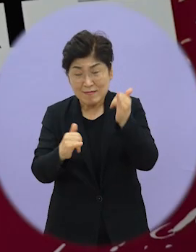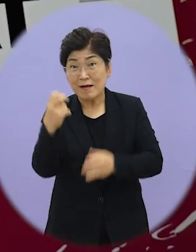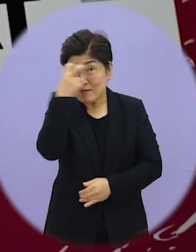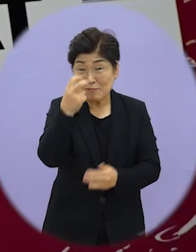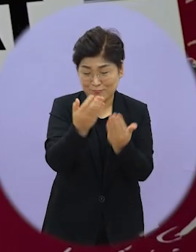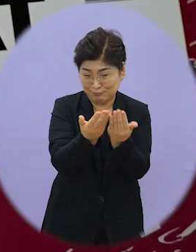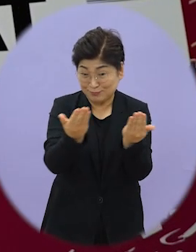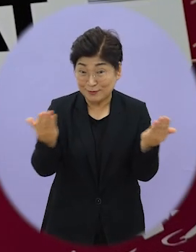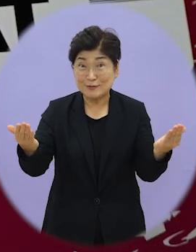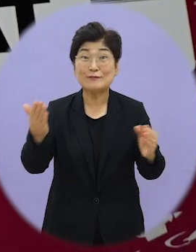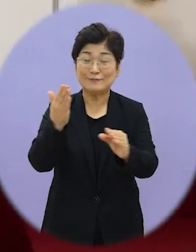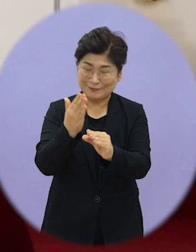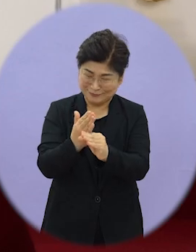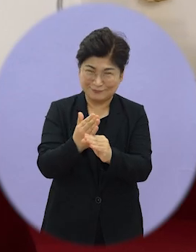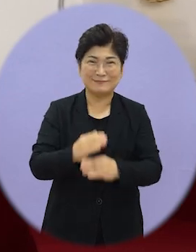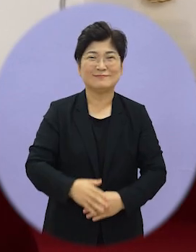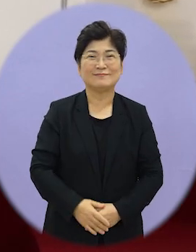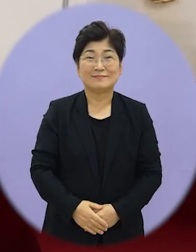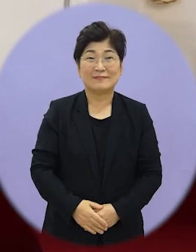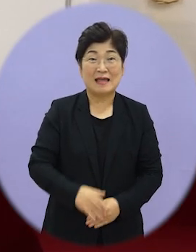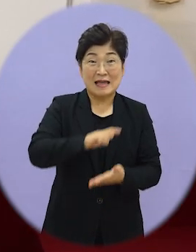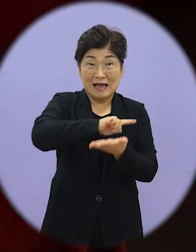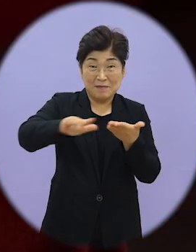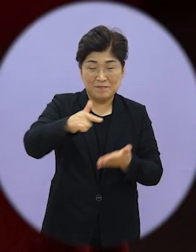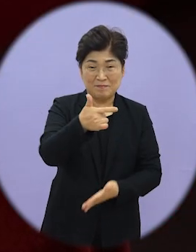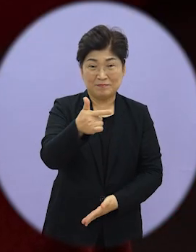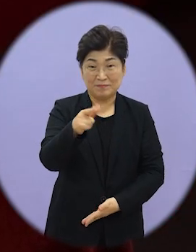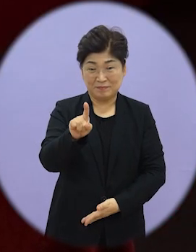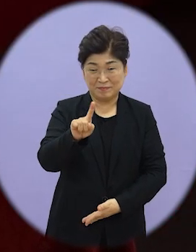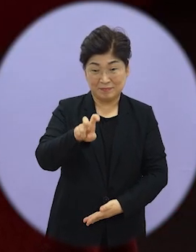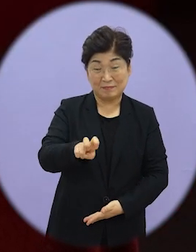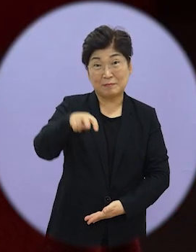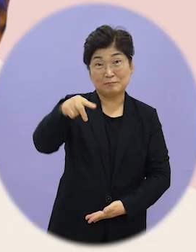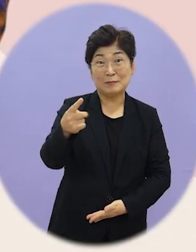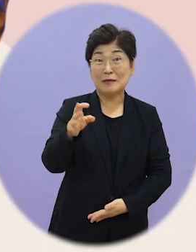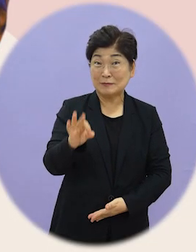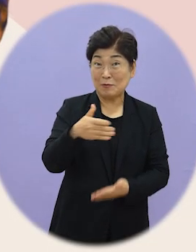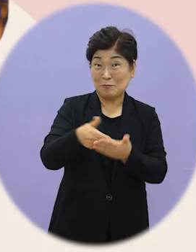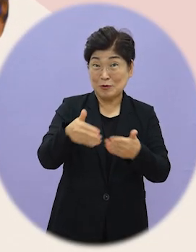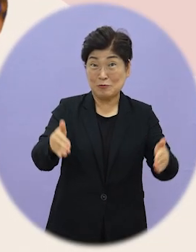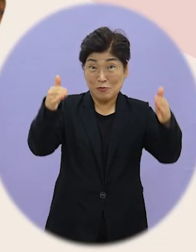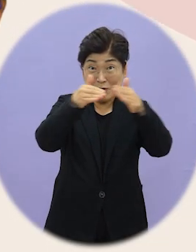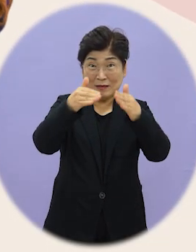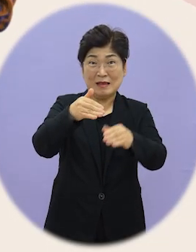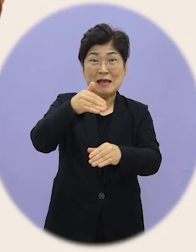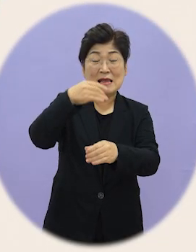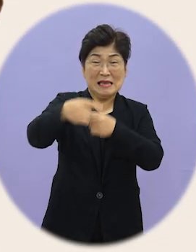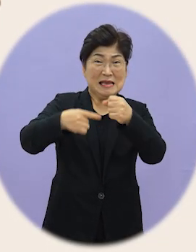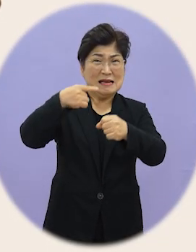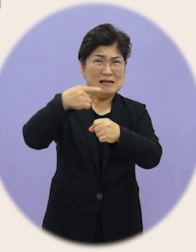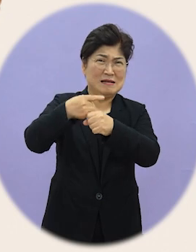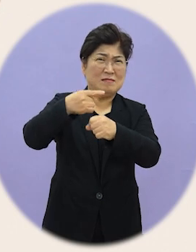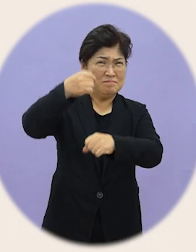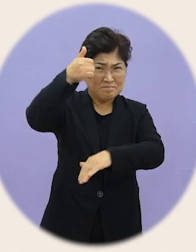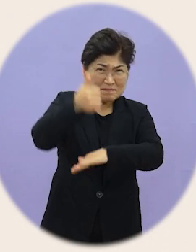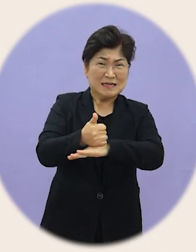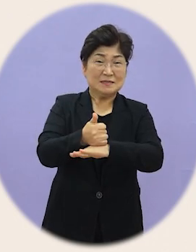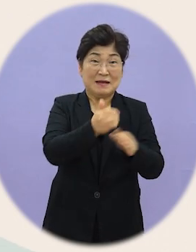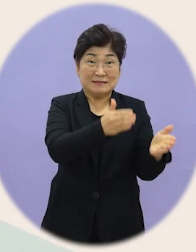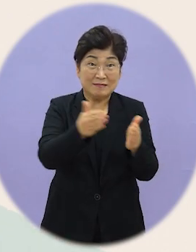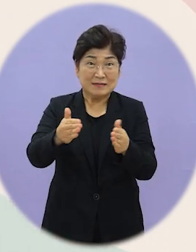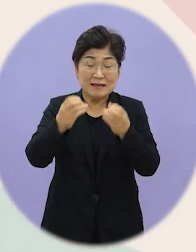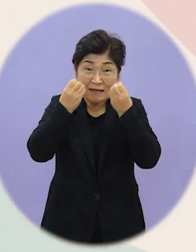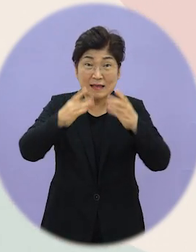살펴보고 고기의 의미를 돌아보는 기획전, 고기가 전시 중이고, 경기 가평 남송미술관에서는